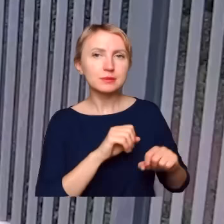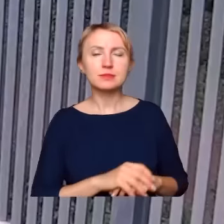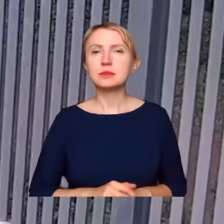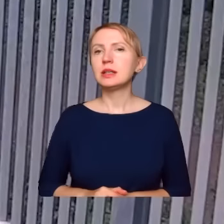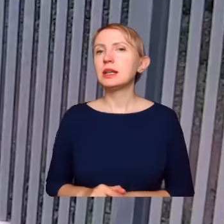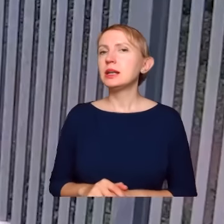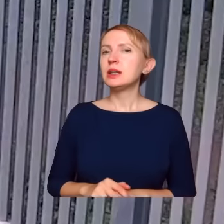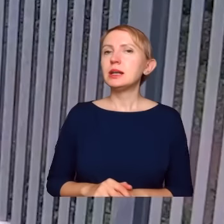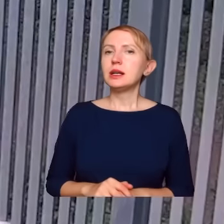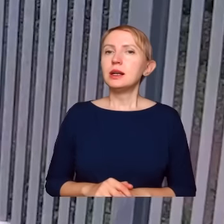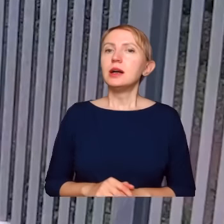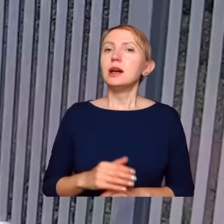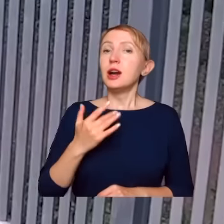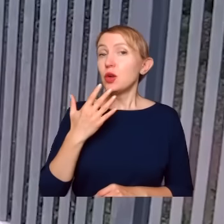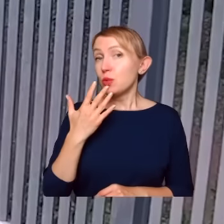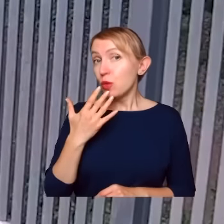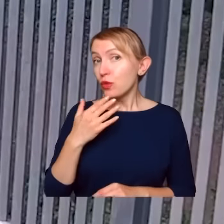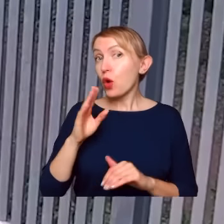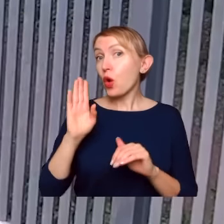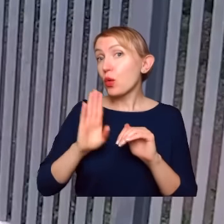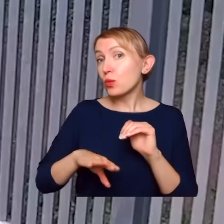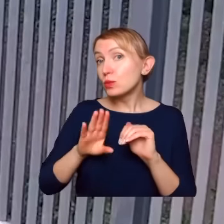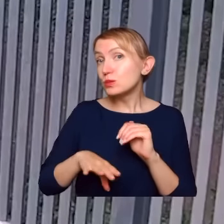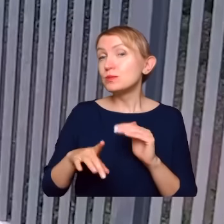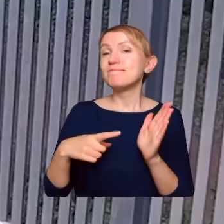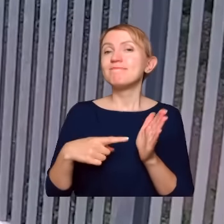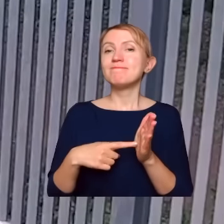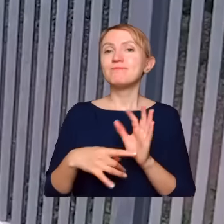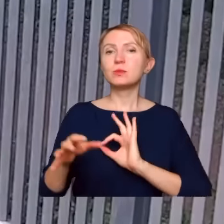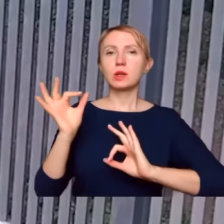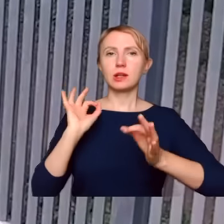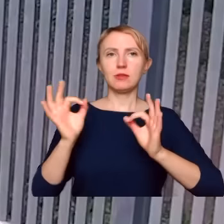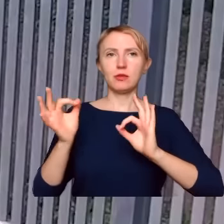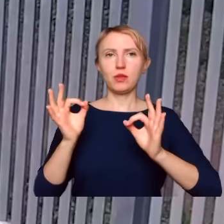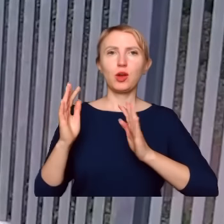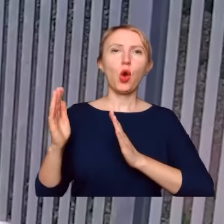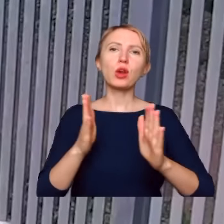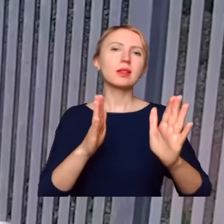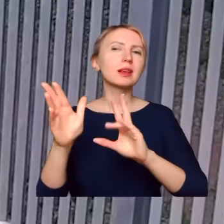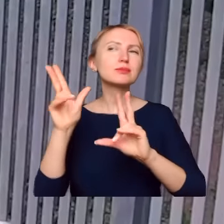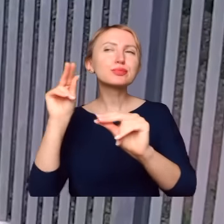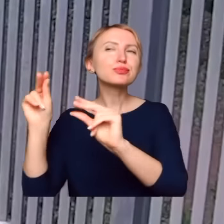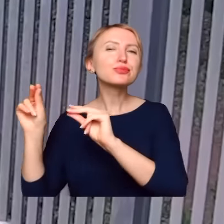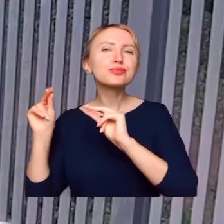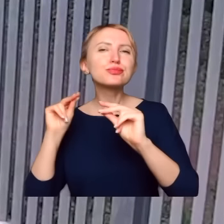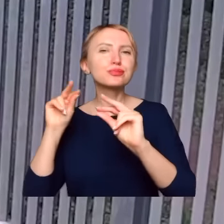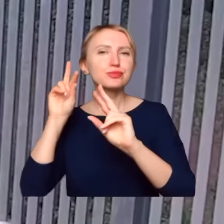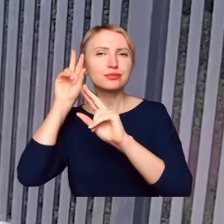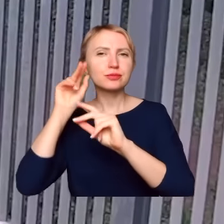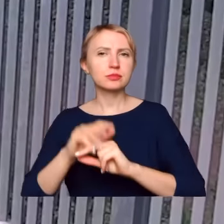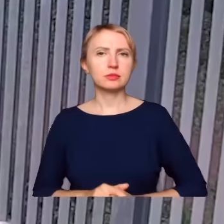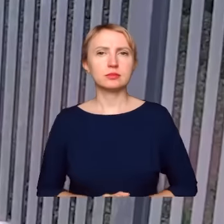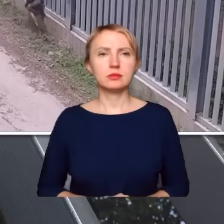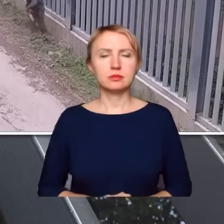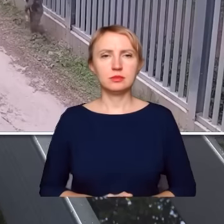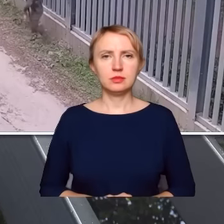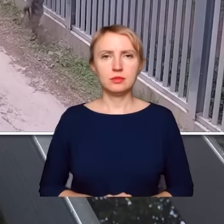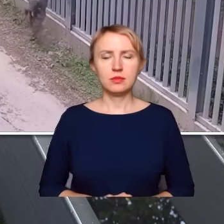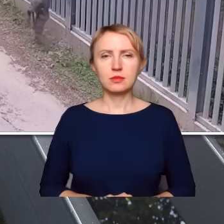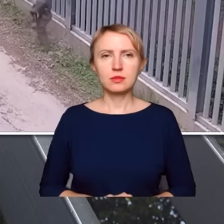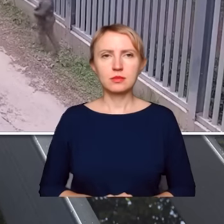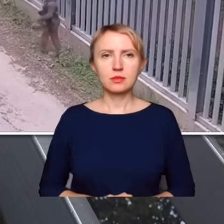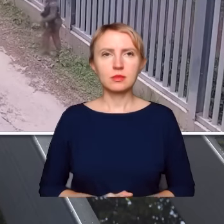językiem kolokwialnym, to są informacje korytarzowe. Mhm. Sytuacja kuriozalna,